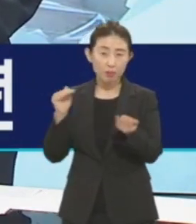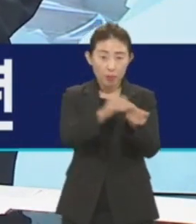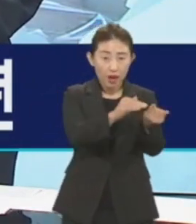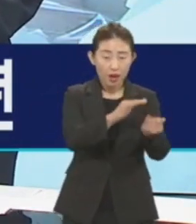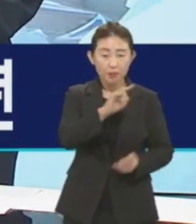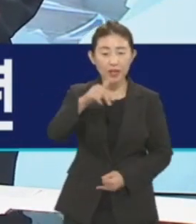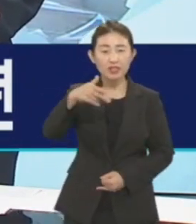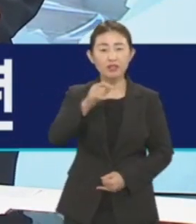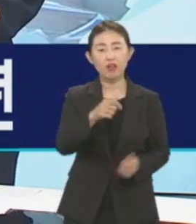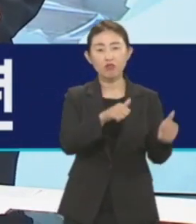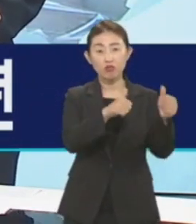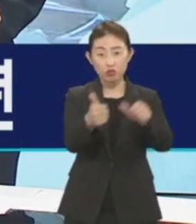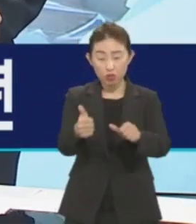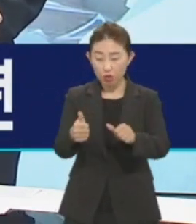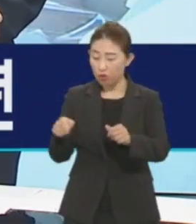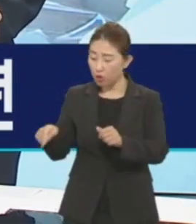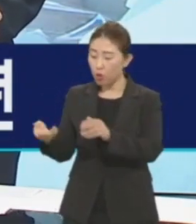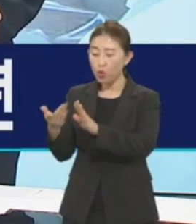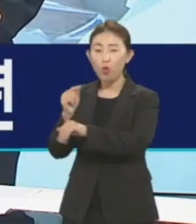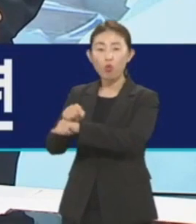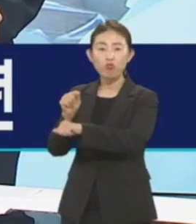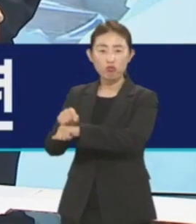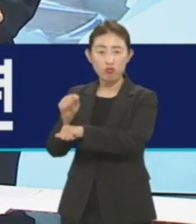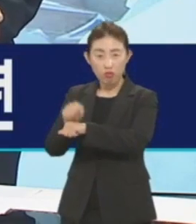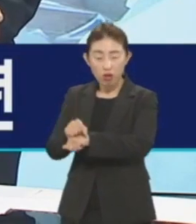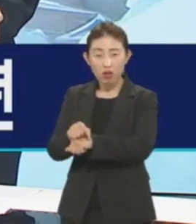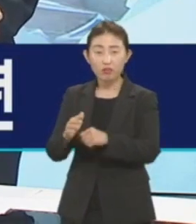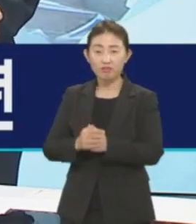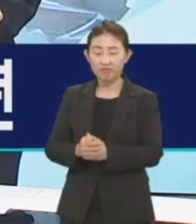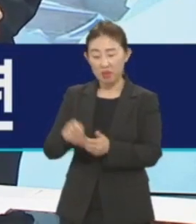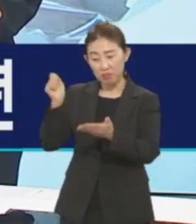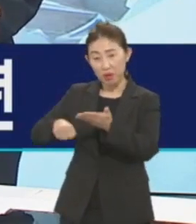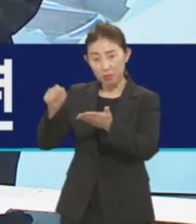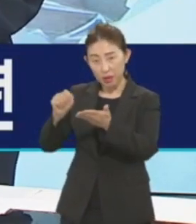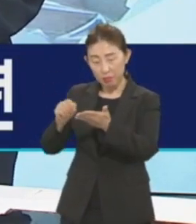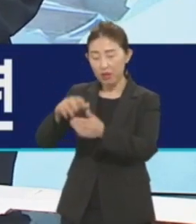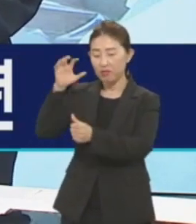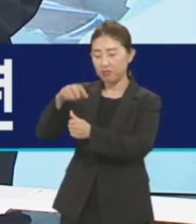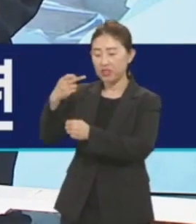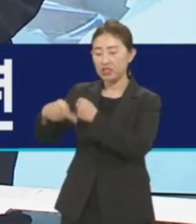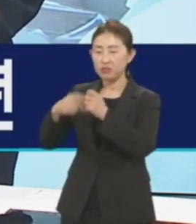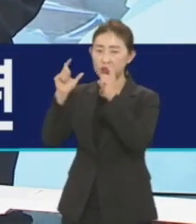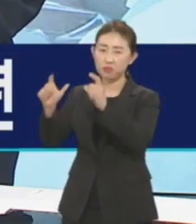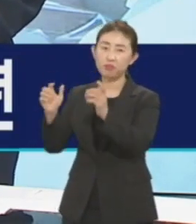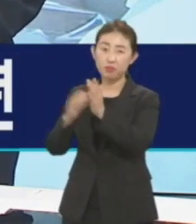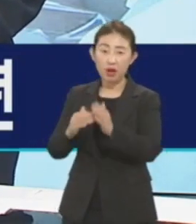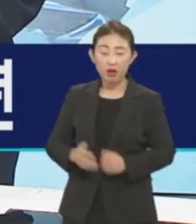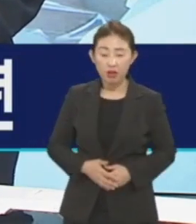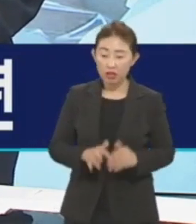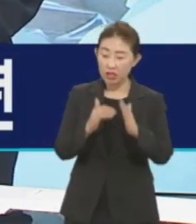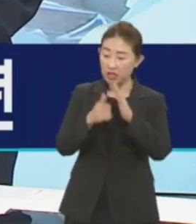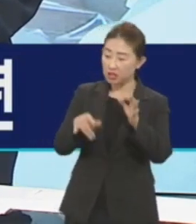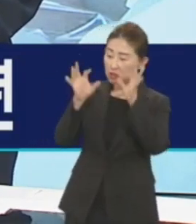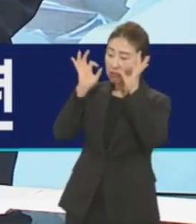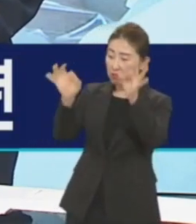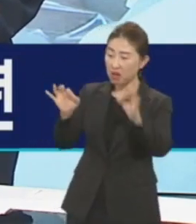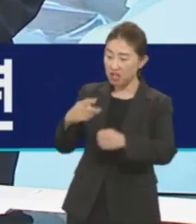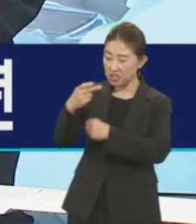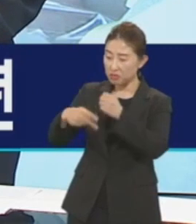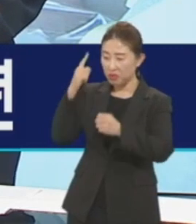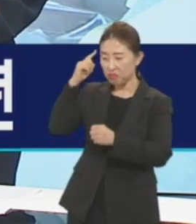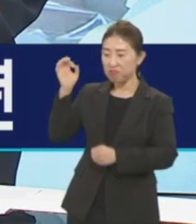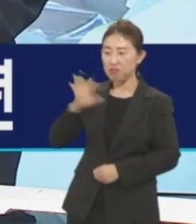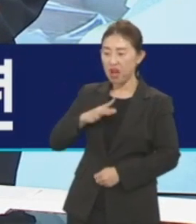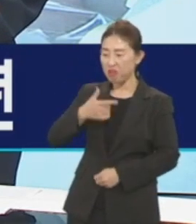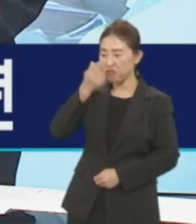전직 공무원에게 1심에서 징역 12년이 선고됐습니다. 하지만 유족들은 선고와 구형량 모두 충분하지 않다며